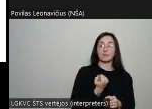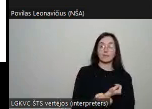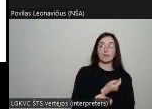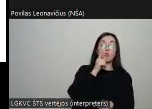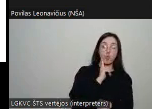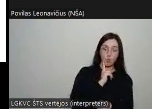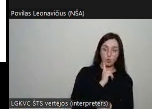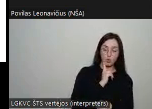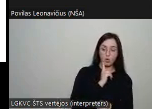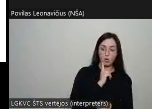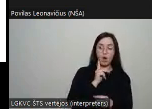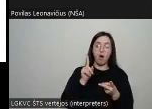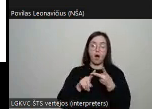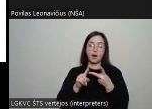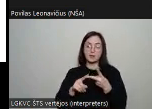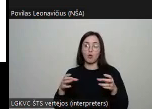komandos